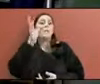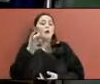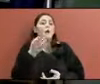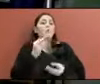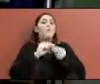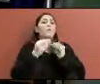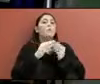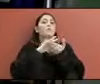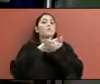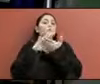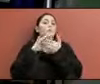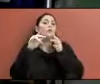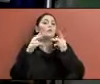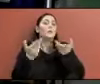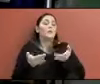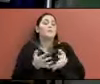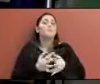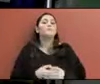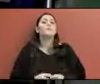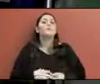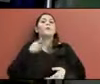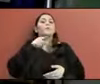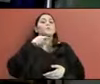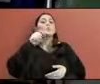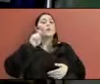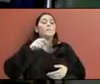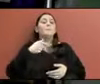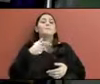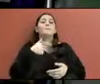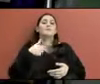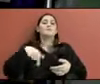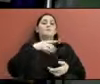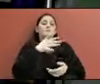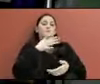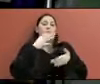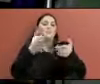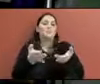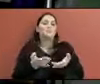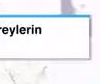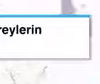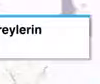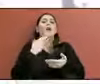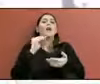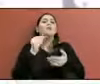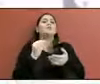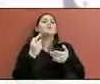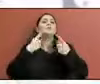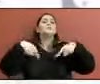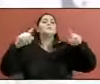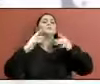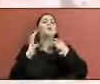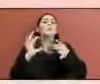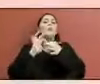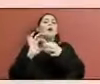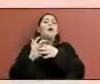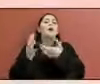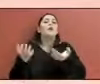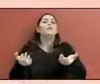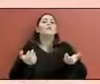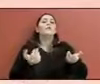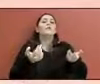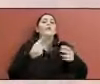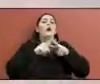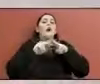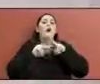getirdi. Şunu yapacağız. Bizim bildiğiniz üzere gençlik dairemize bağlı akademi liselerimiz ve bilgi evlerimiz